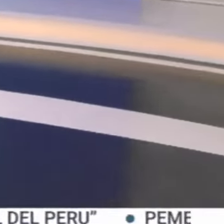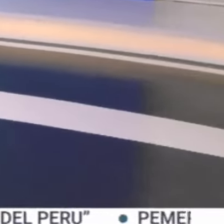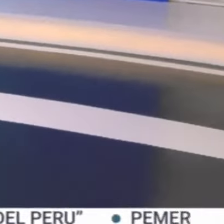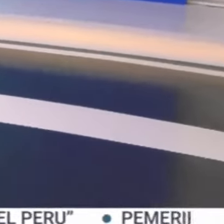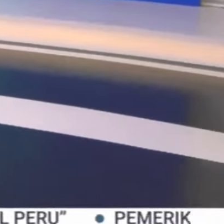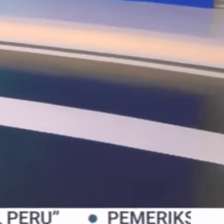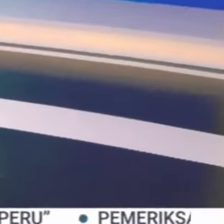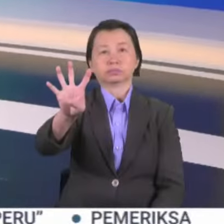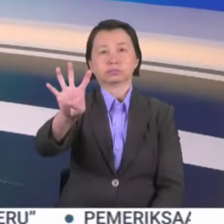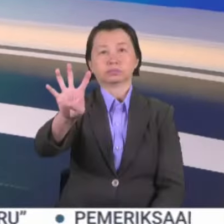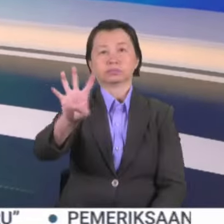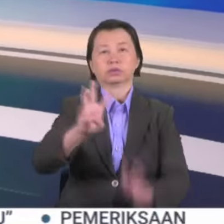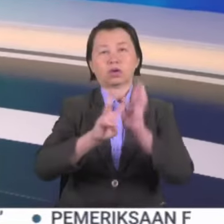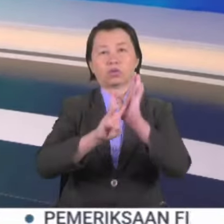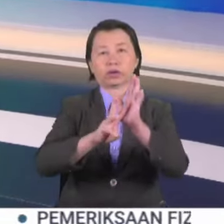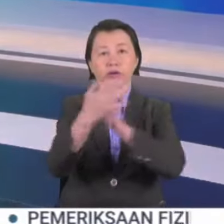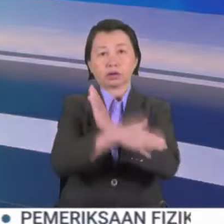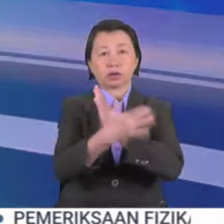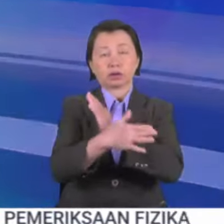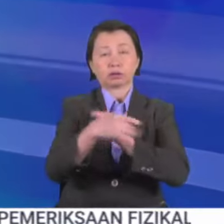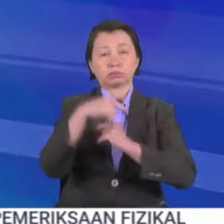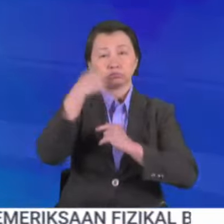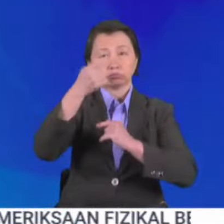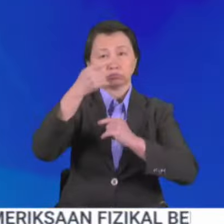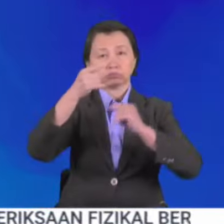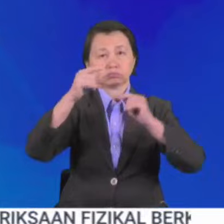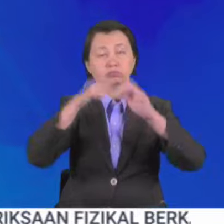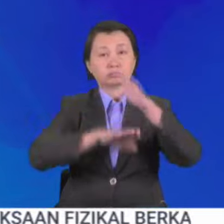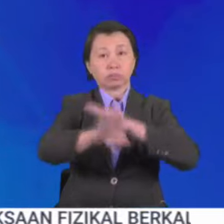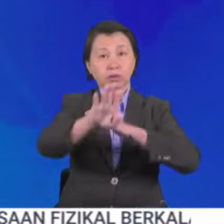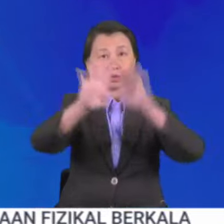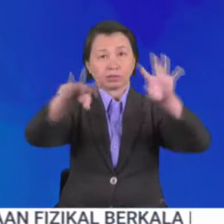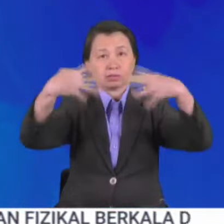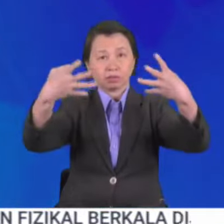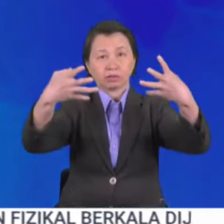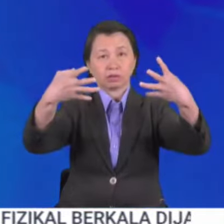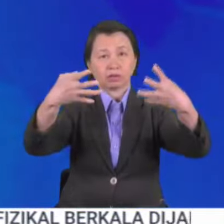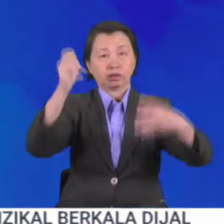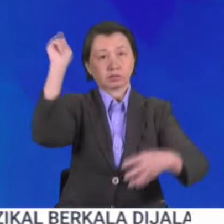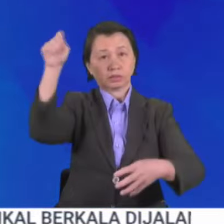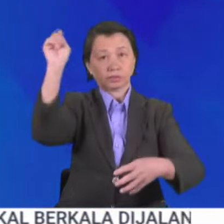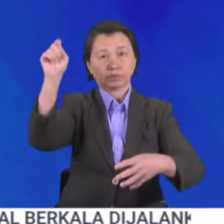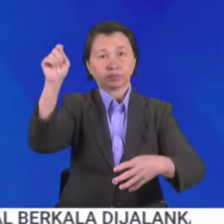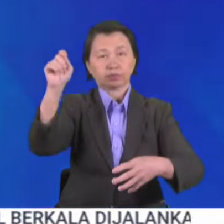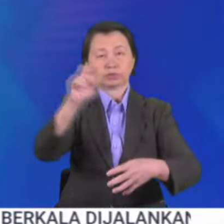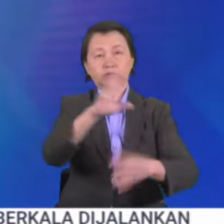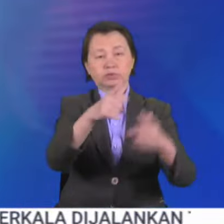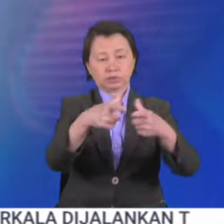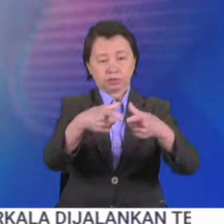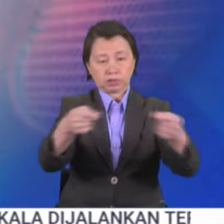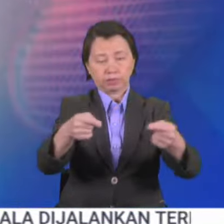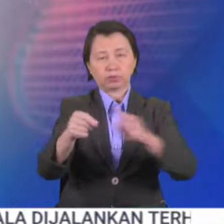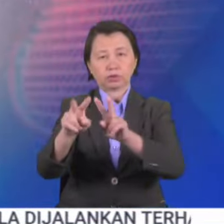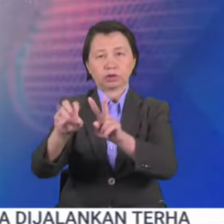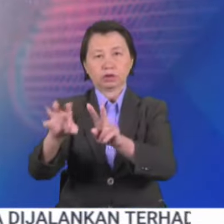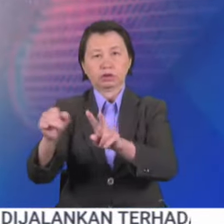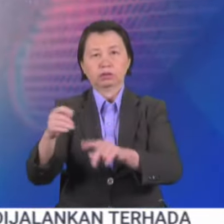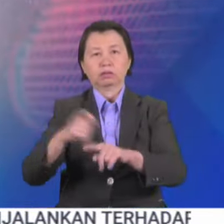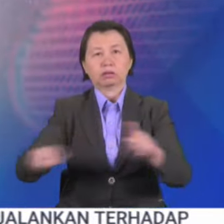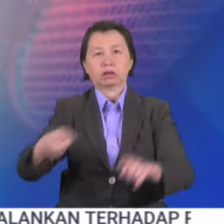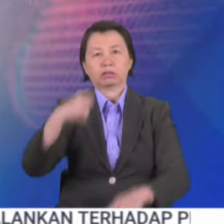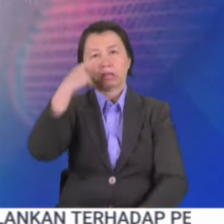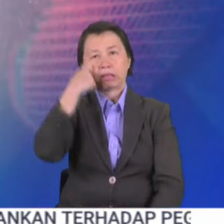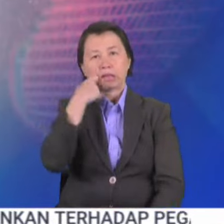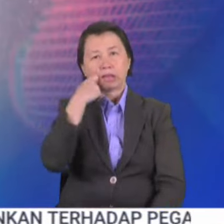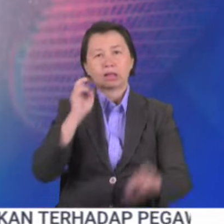Empat wakil negara berjaya lolos ke suku akhir Badminton Masters Jepun 2024. Malang buat beregu lelaki utama negara